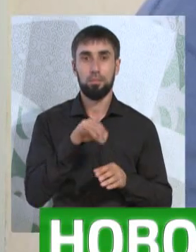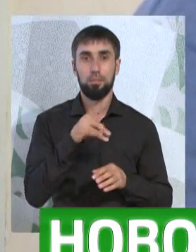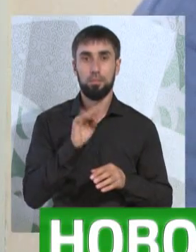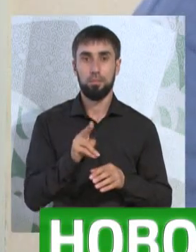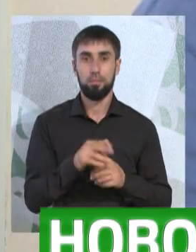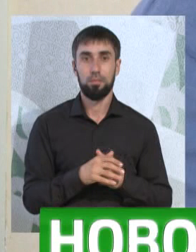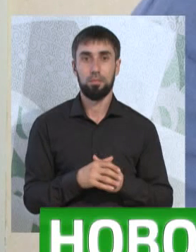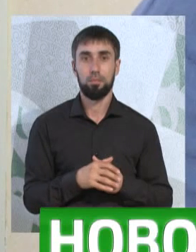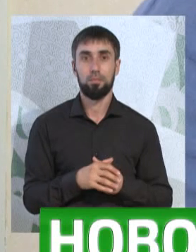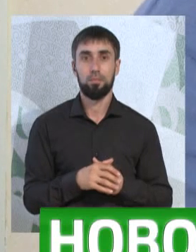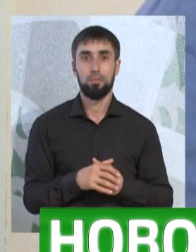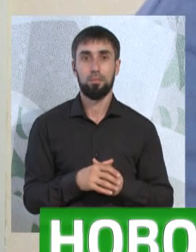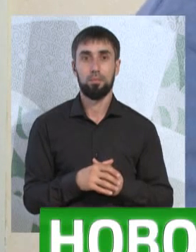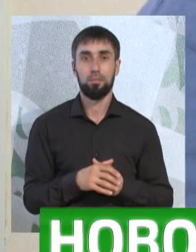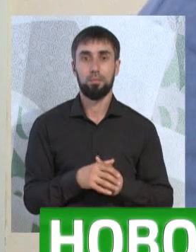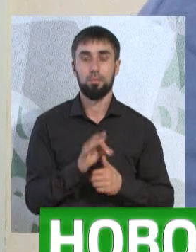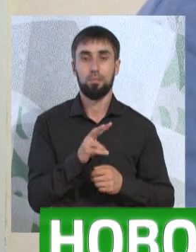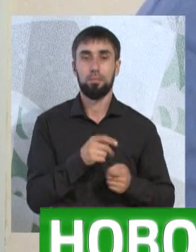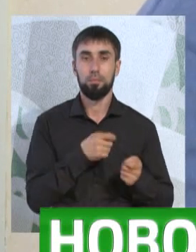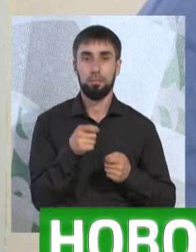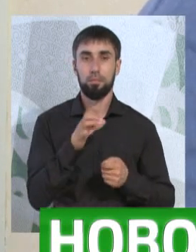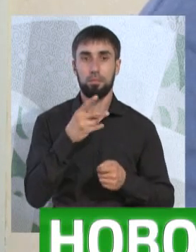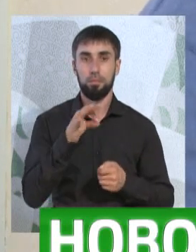который везет сено.